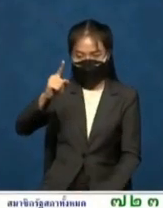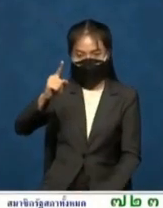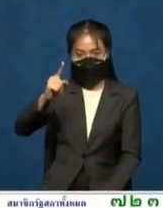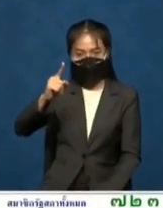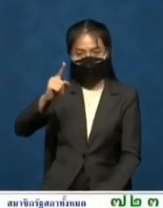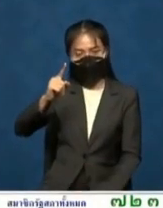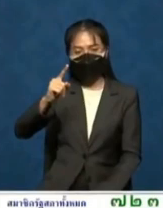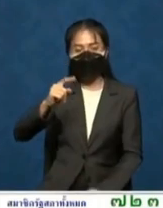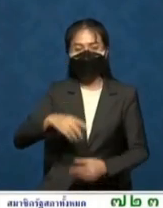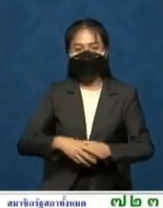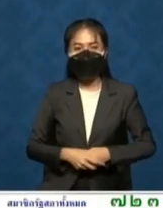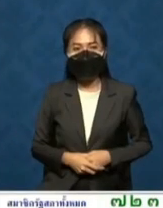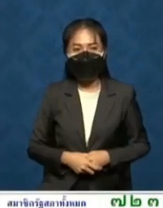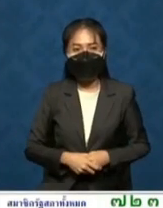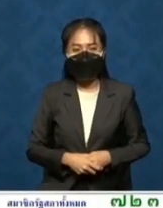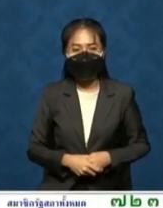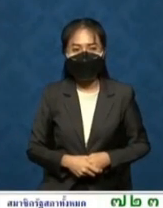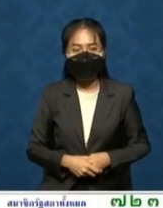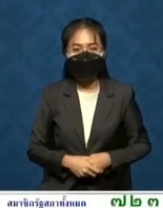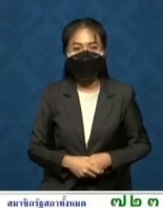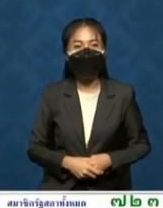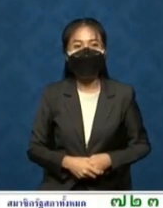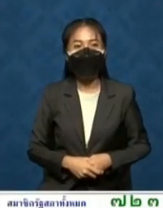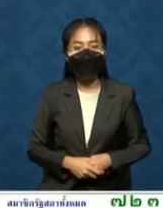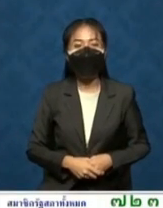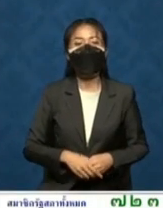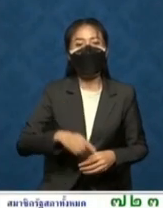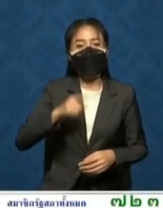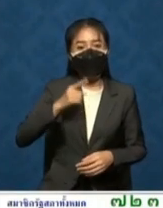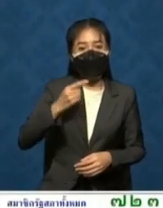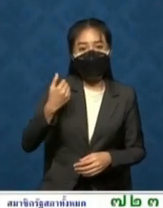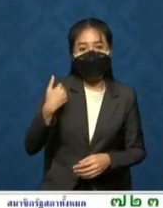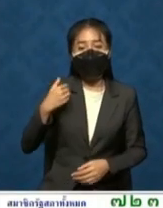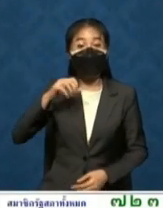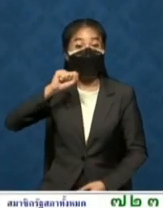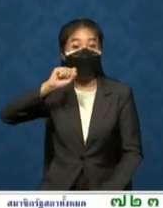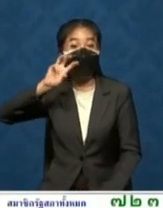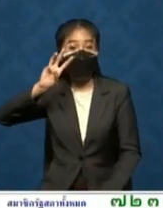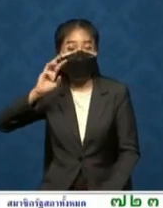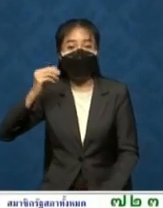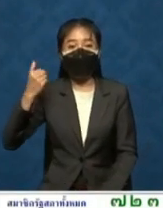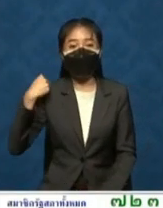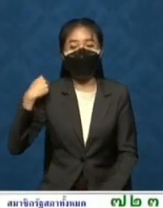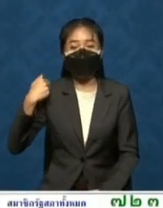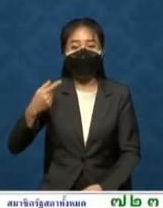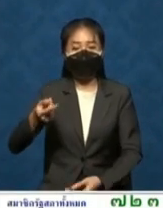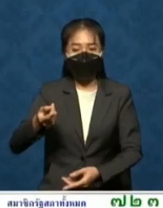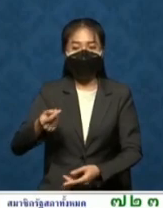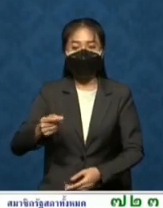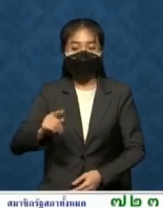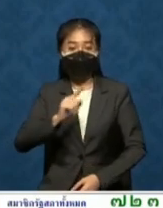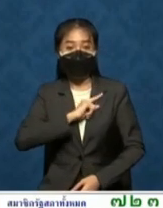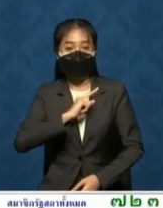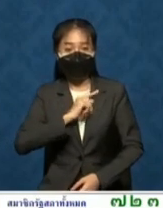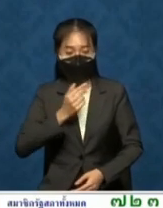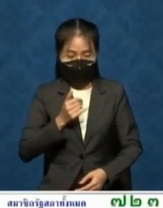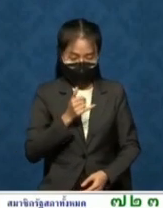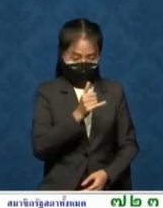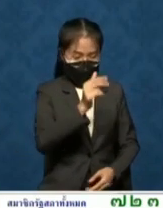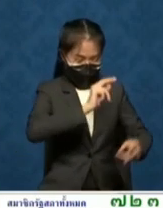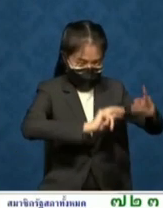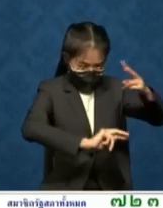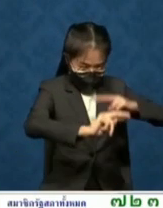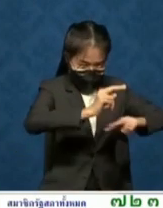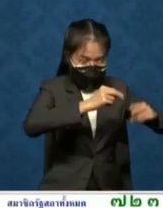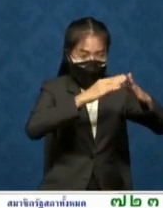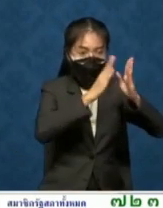ราะว่าจริงๆแล้วเนี่ยสว.กิตติศักดิ์ได้รับมอบหมายให้ไปตรวจสอบที่วัดบางคลานปร